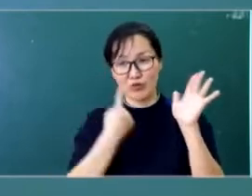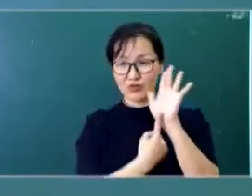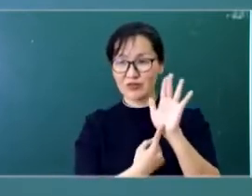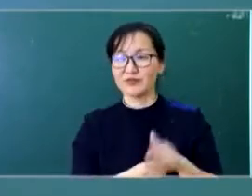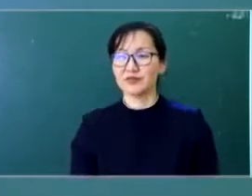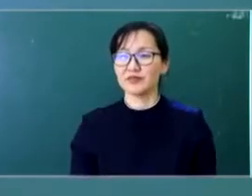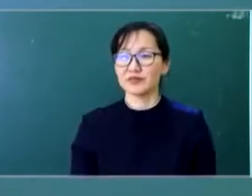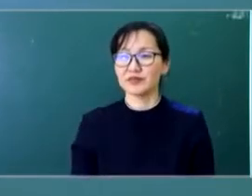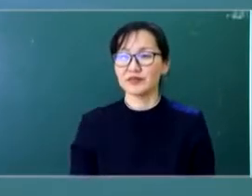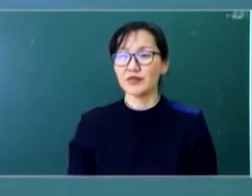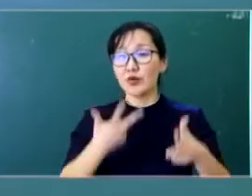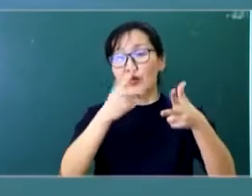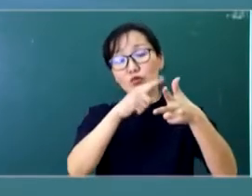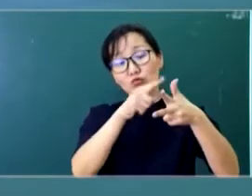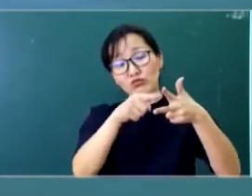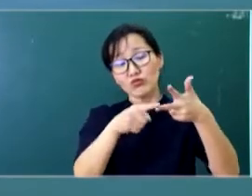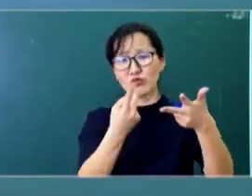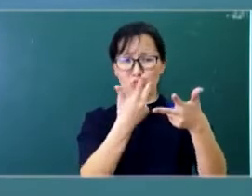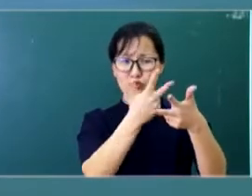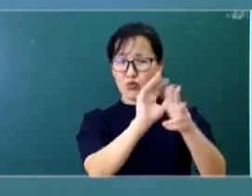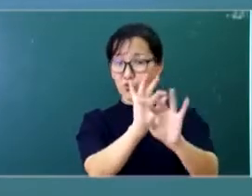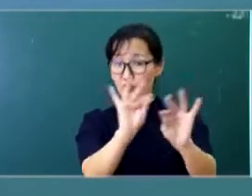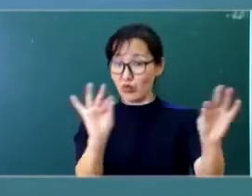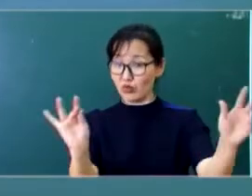За энийг яаж таймлах вэ?